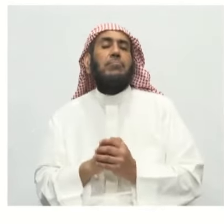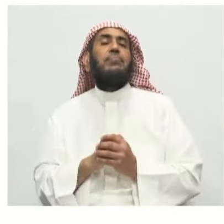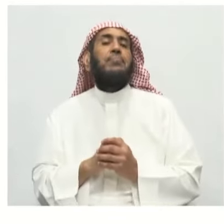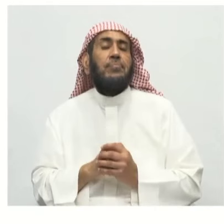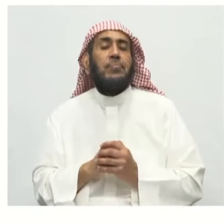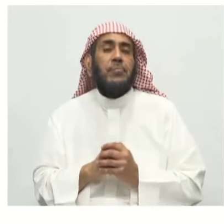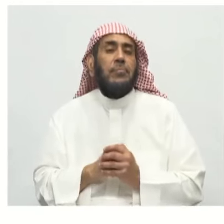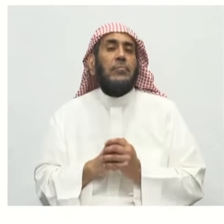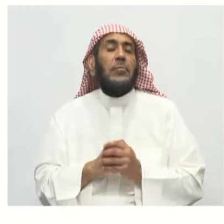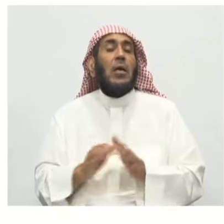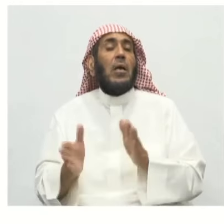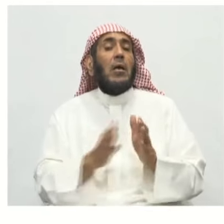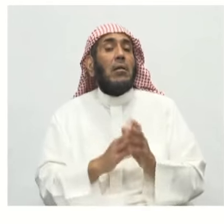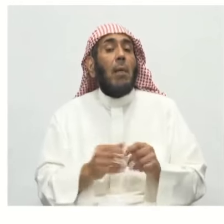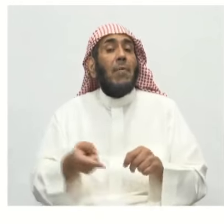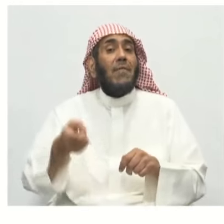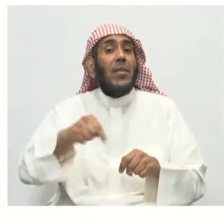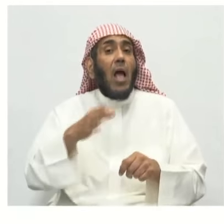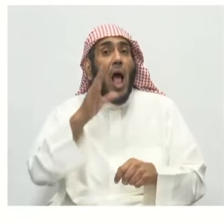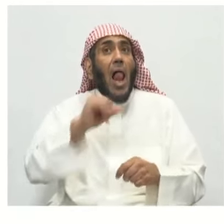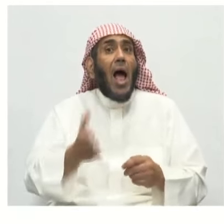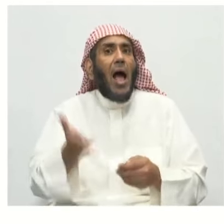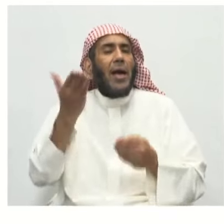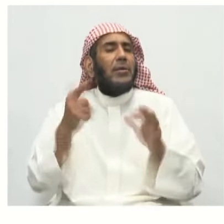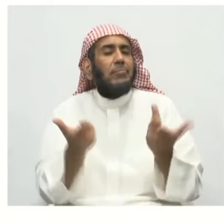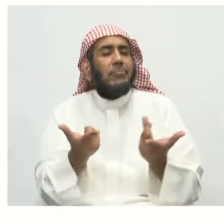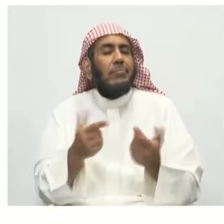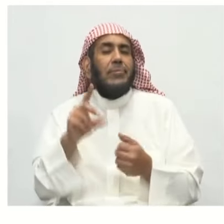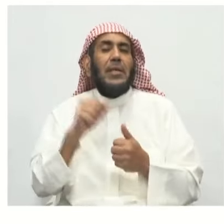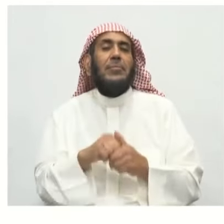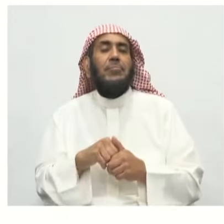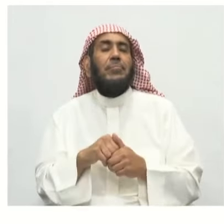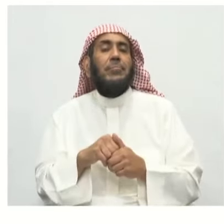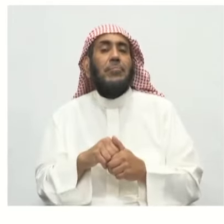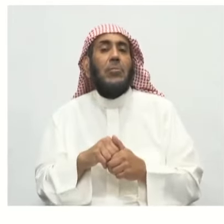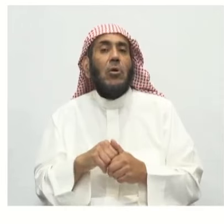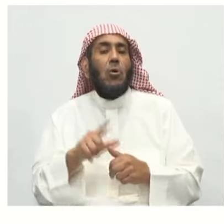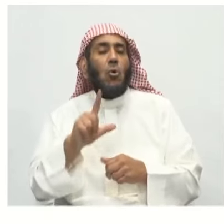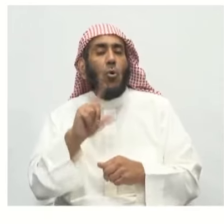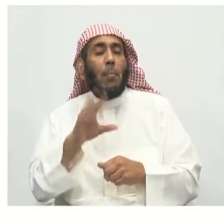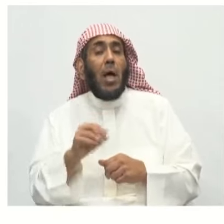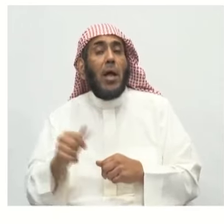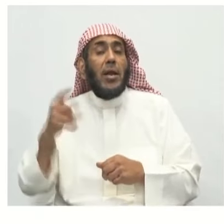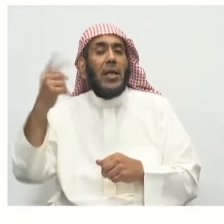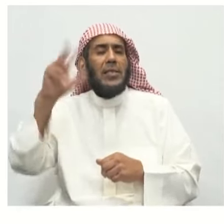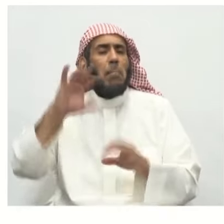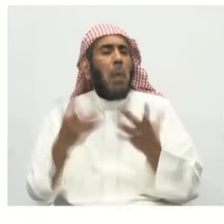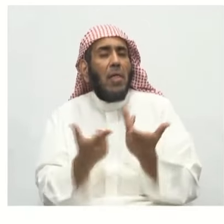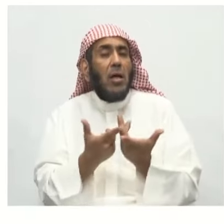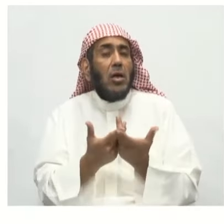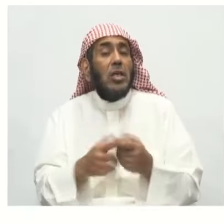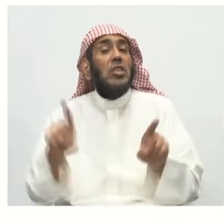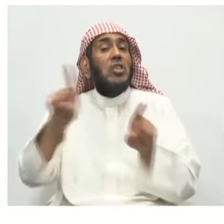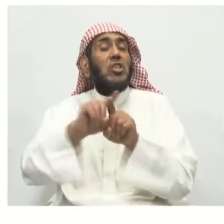ممتاز طيب في الاخره ممتاز قلنا بان السحر ماذا